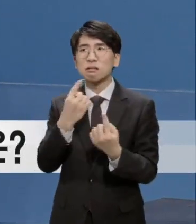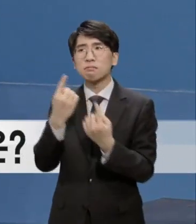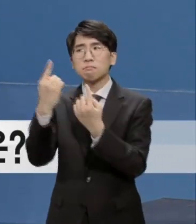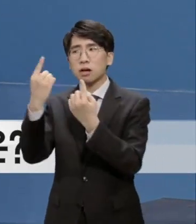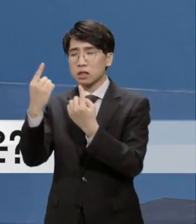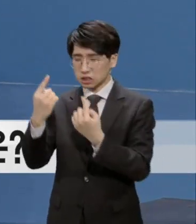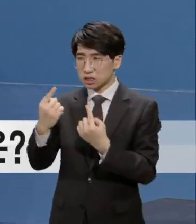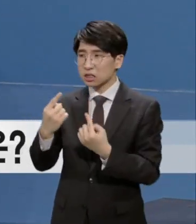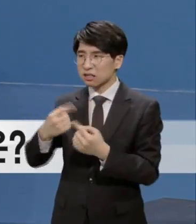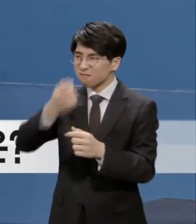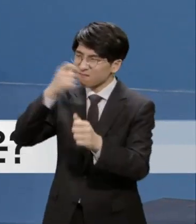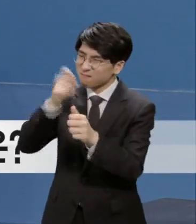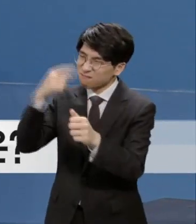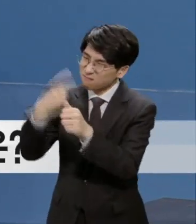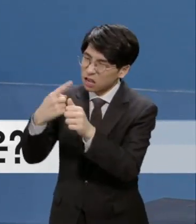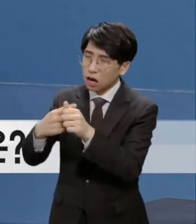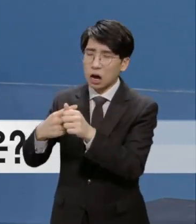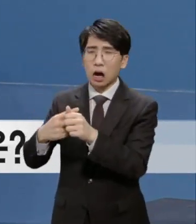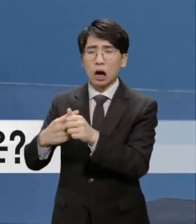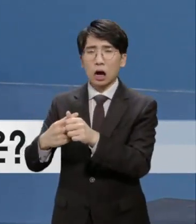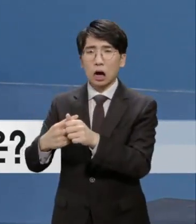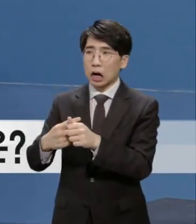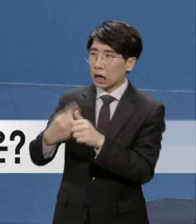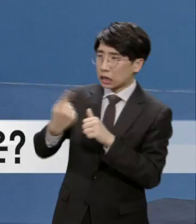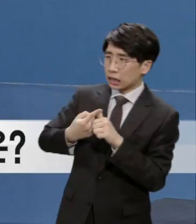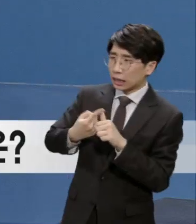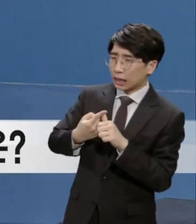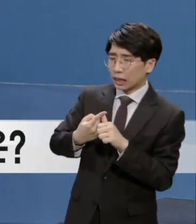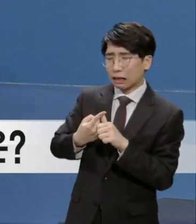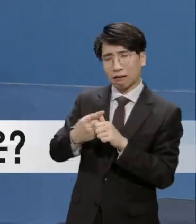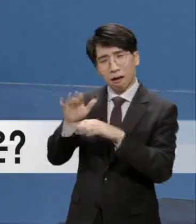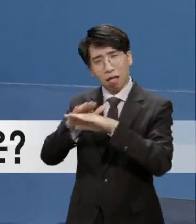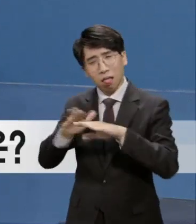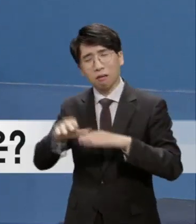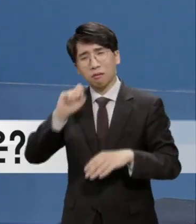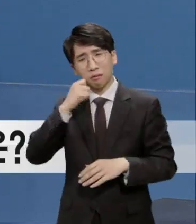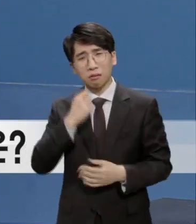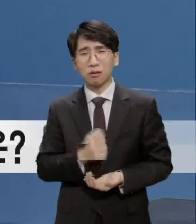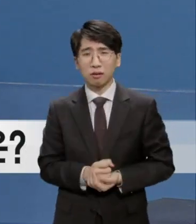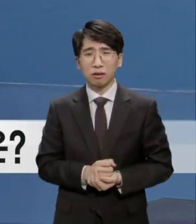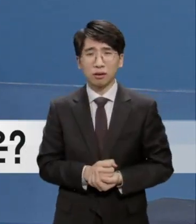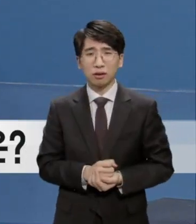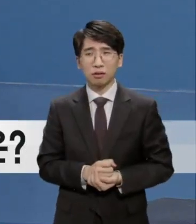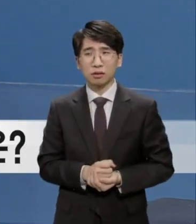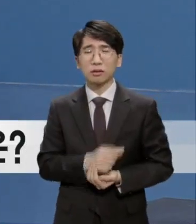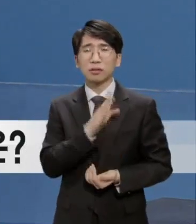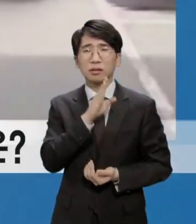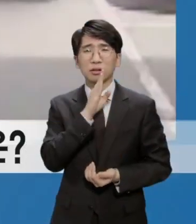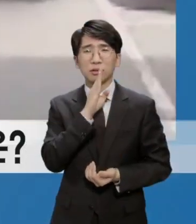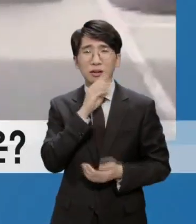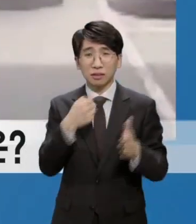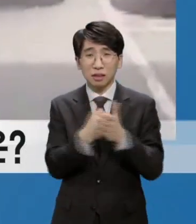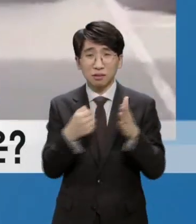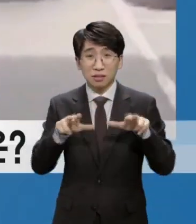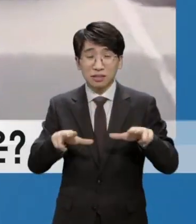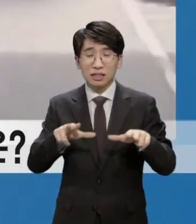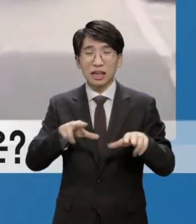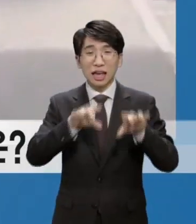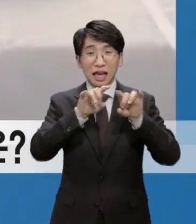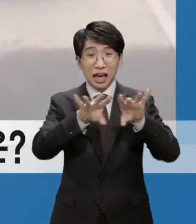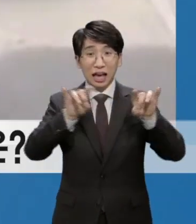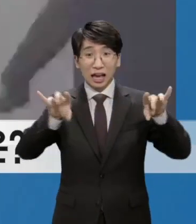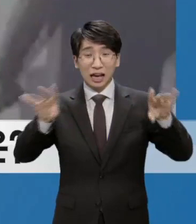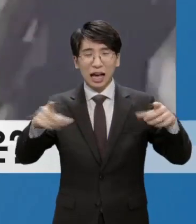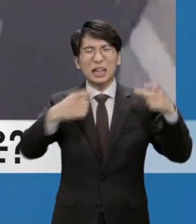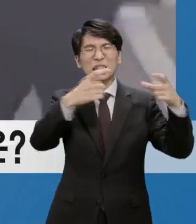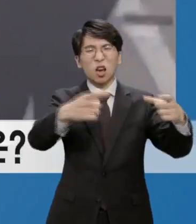거죠. 각 지자체별로 사실은 이런 고용 안정이라든지 이런 부분에 대해서 좀 지원을 하거나 네. 이런